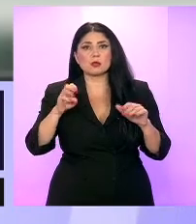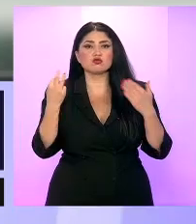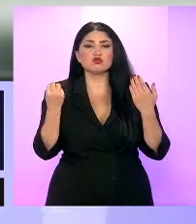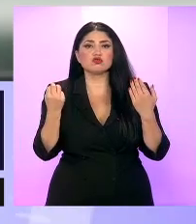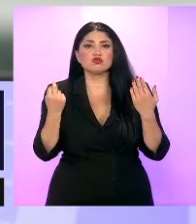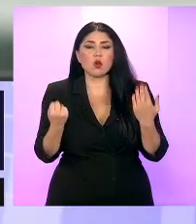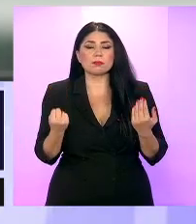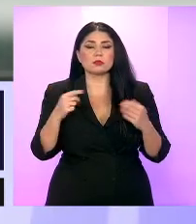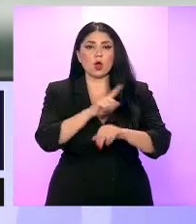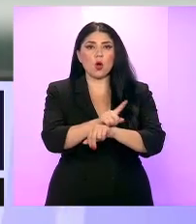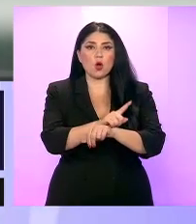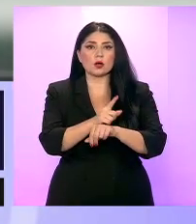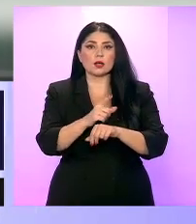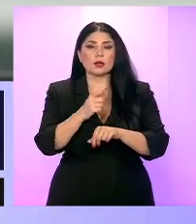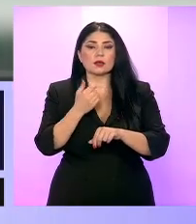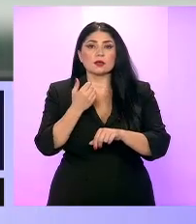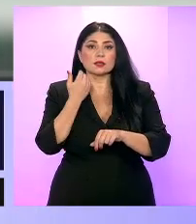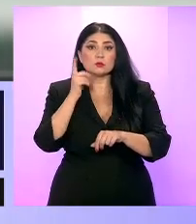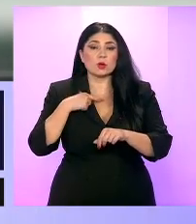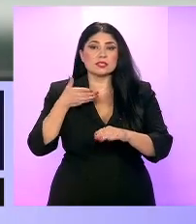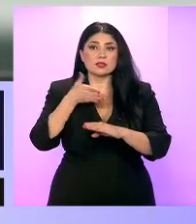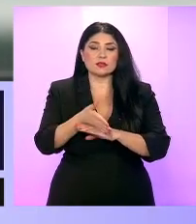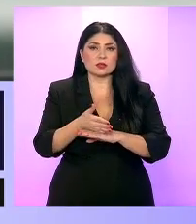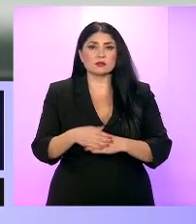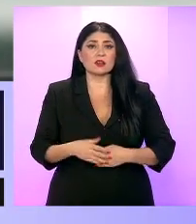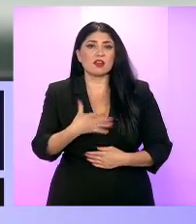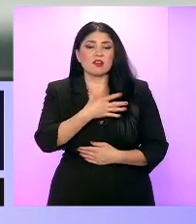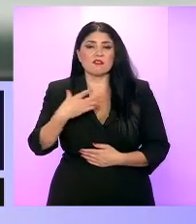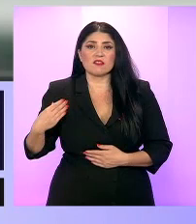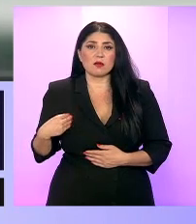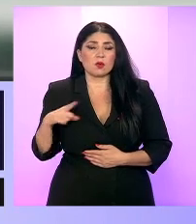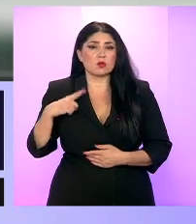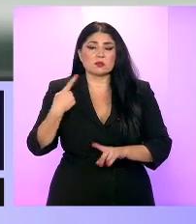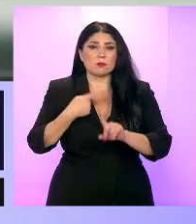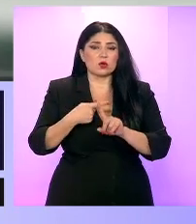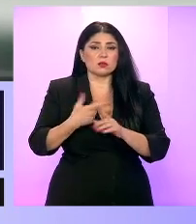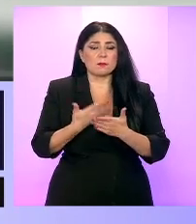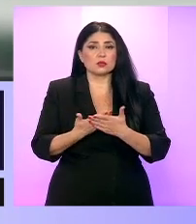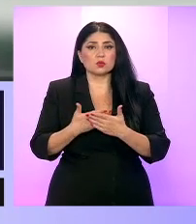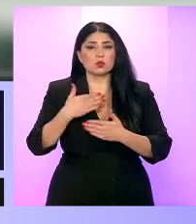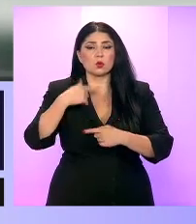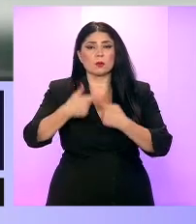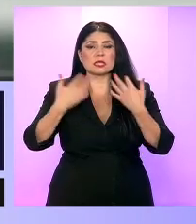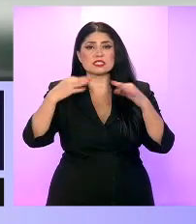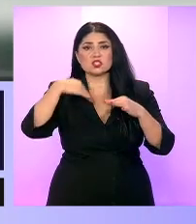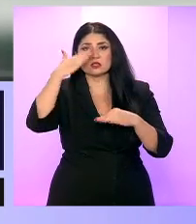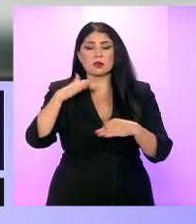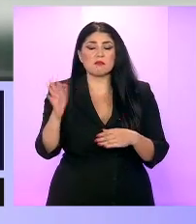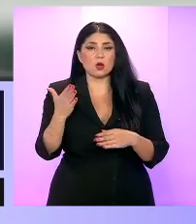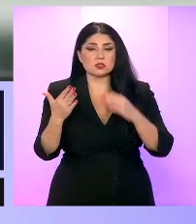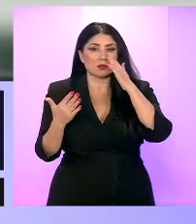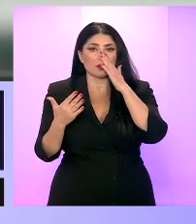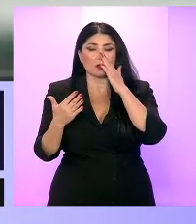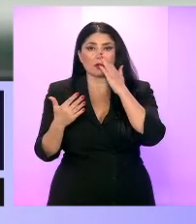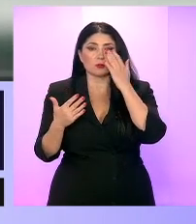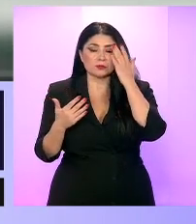36-48 de ore în care să poată acționa. Condițiile meteo nu sunt favorabile și pentru următoarele 10 zile, așa că este foarte